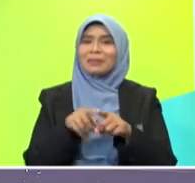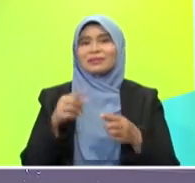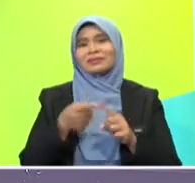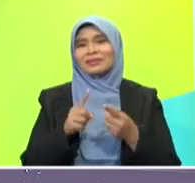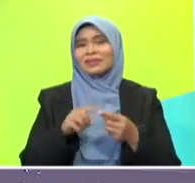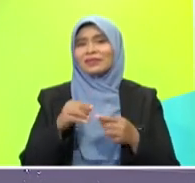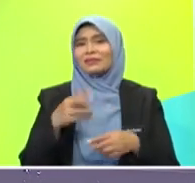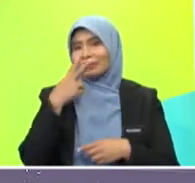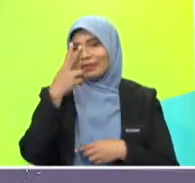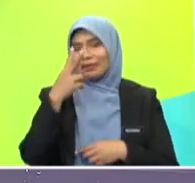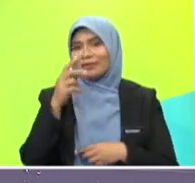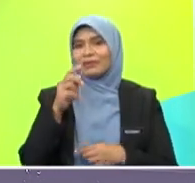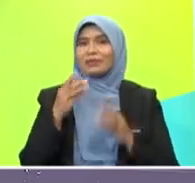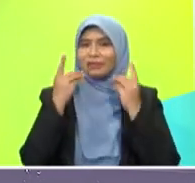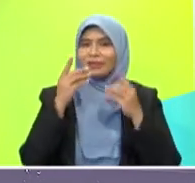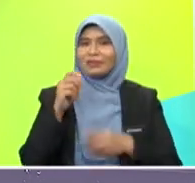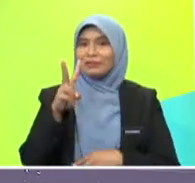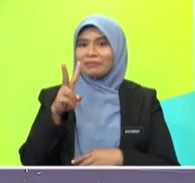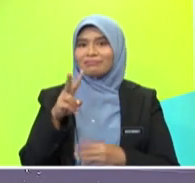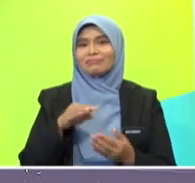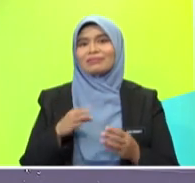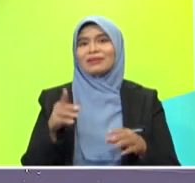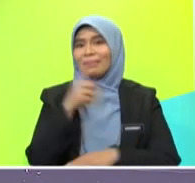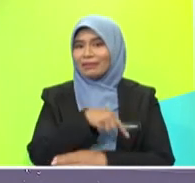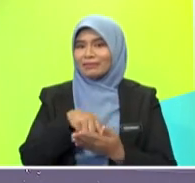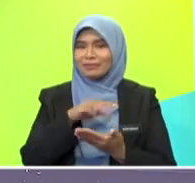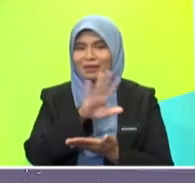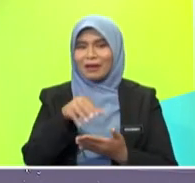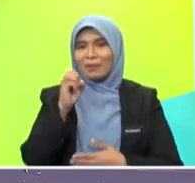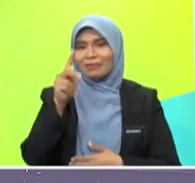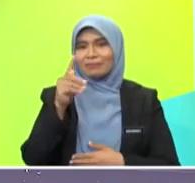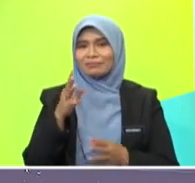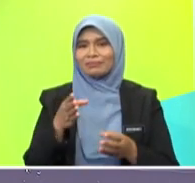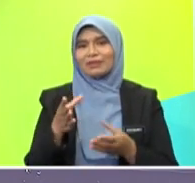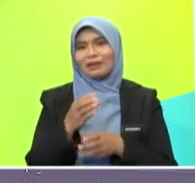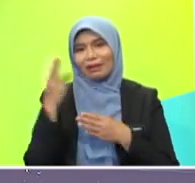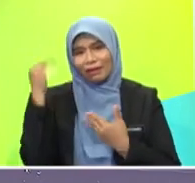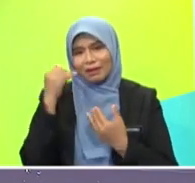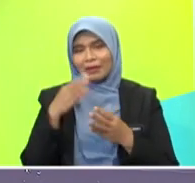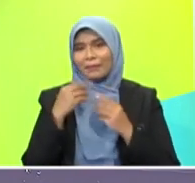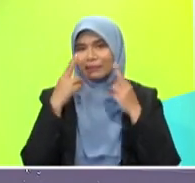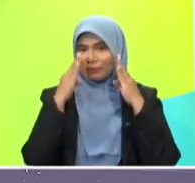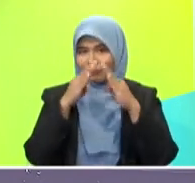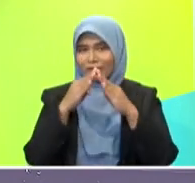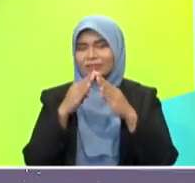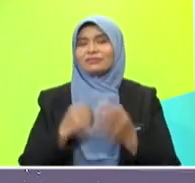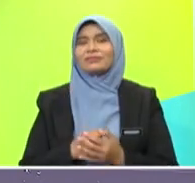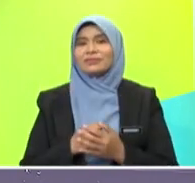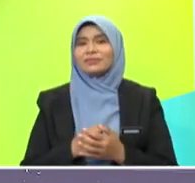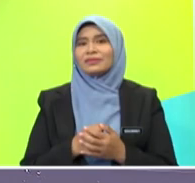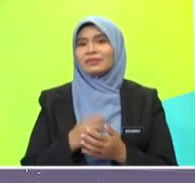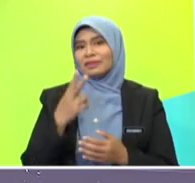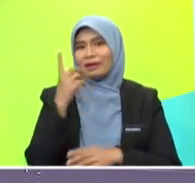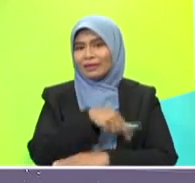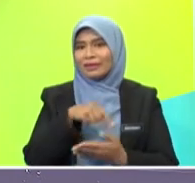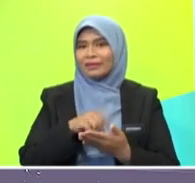sedang menuntut di TV GPM macam hari ini semuanya Oke kita harapkan semua dapat menumbuhkan Perhatian Kepada apa yang bakal kita belajar pada hari ini di mana hari ini kita